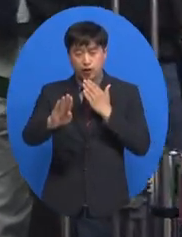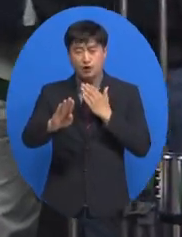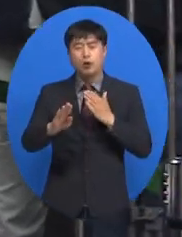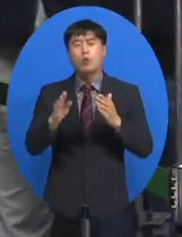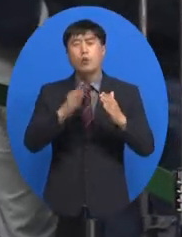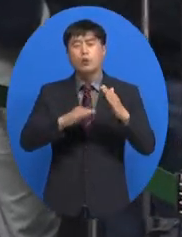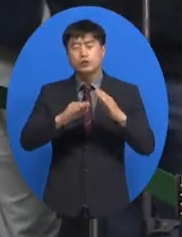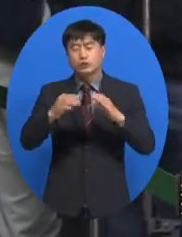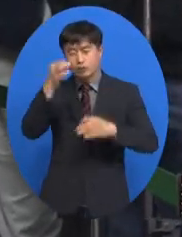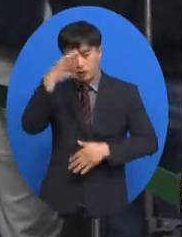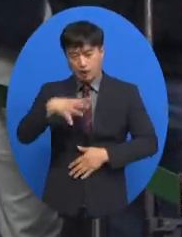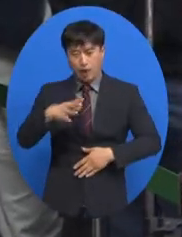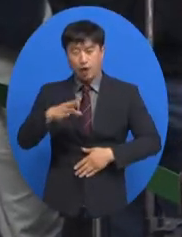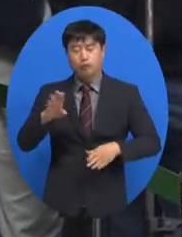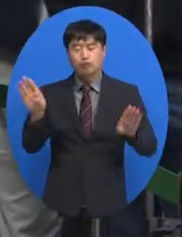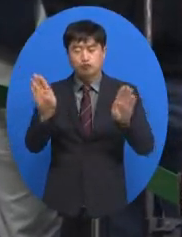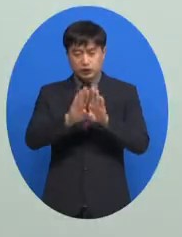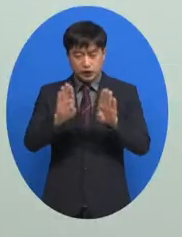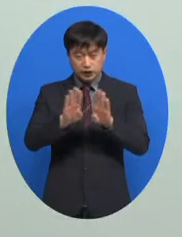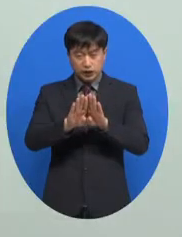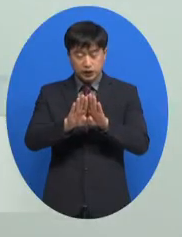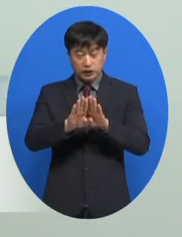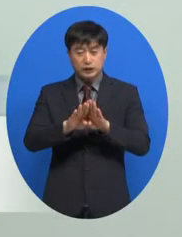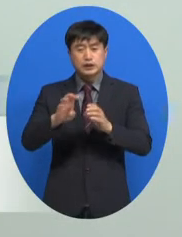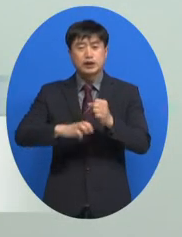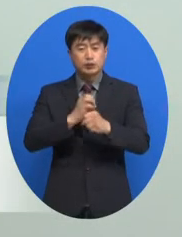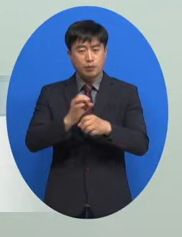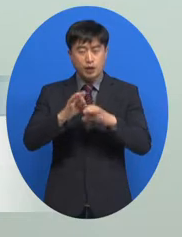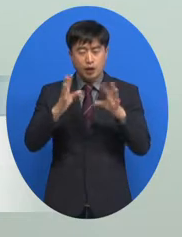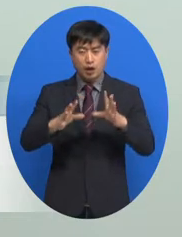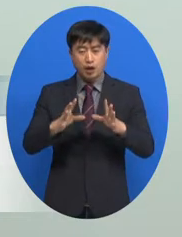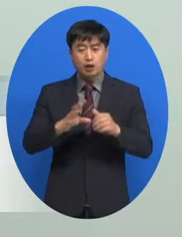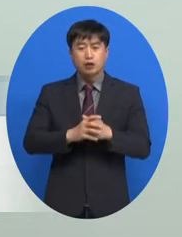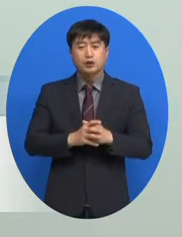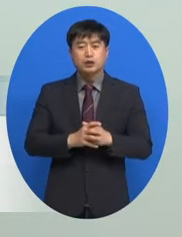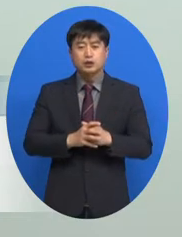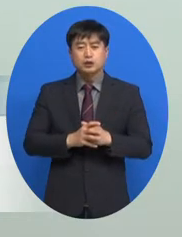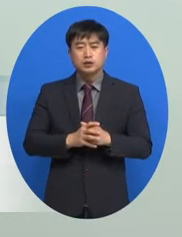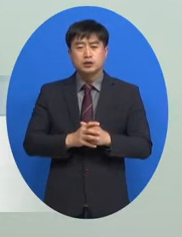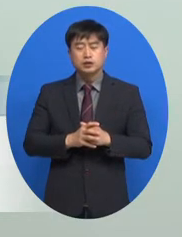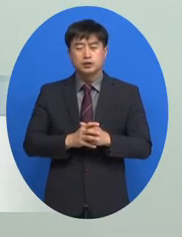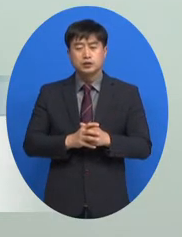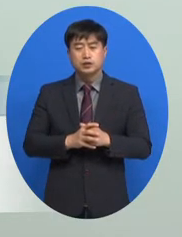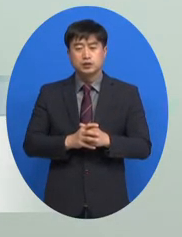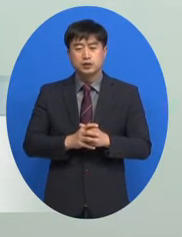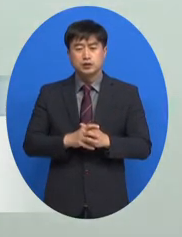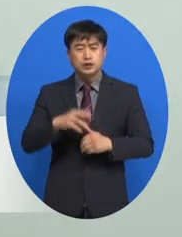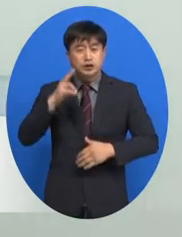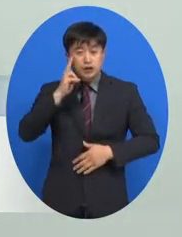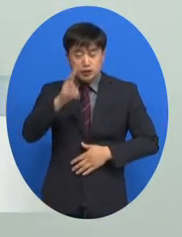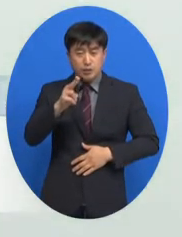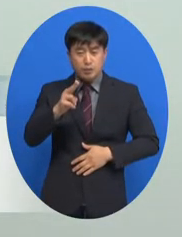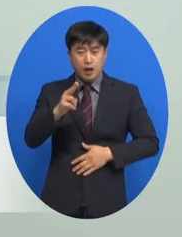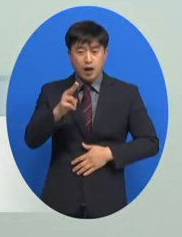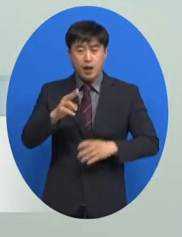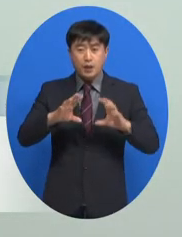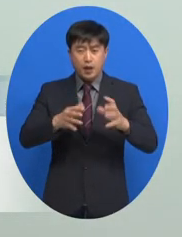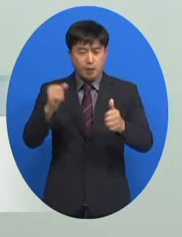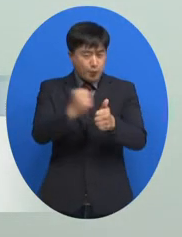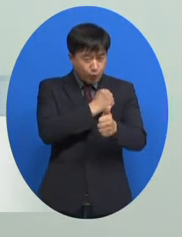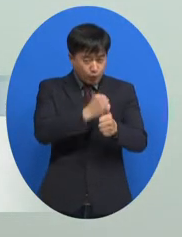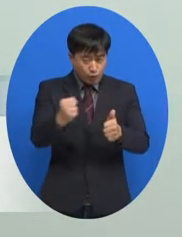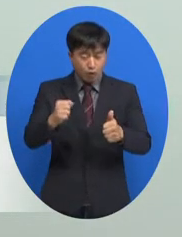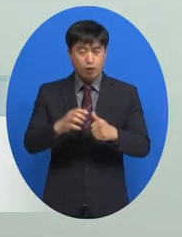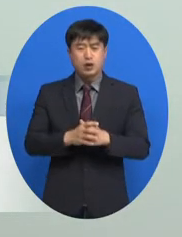선감학원이 폐원된 지꼭 40년 만입니다. 관선 도지사 시대에 벌어진 심각한